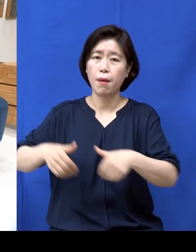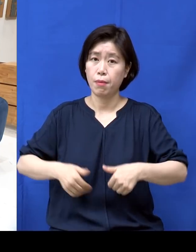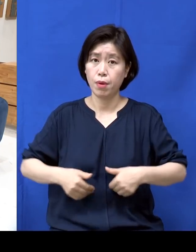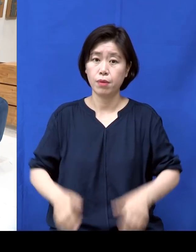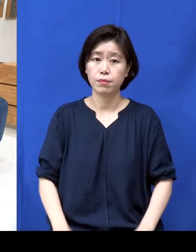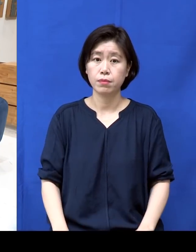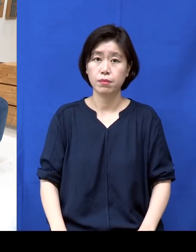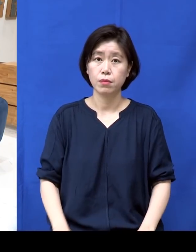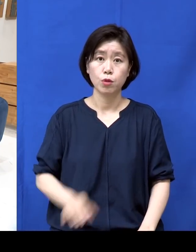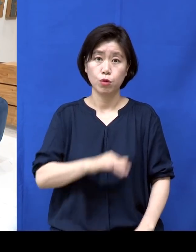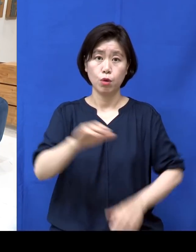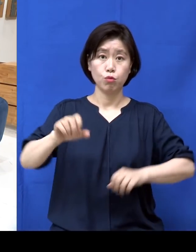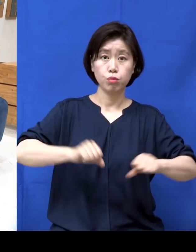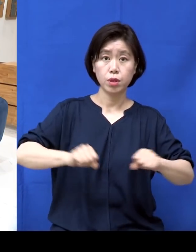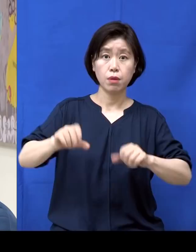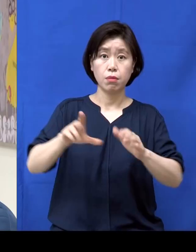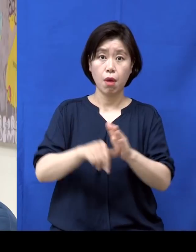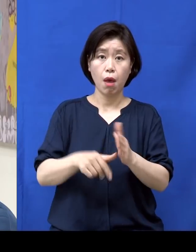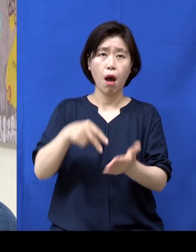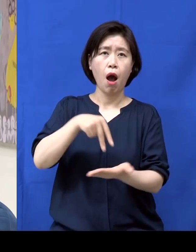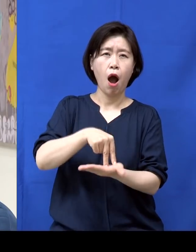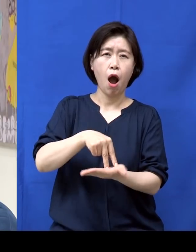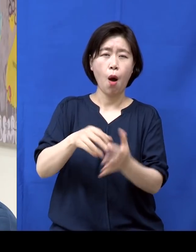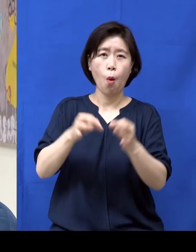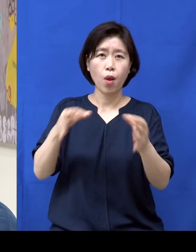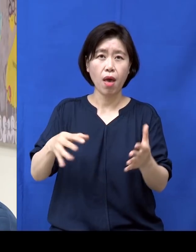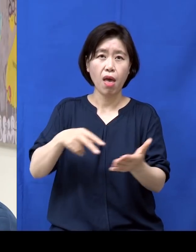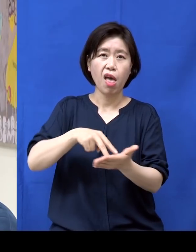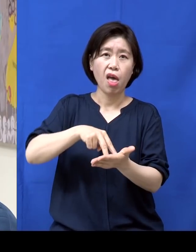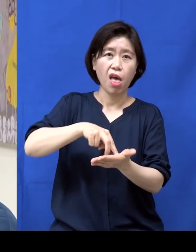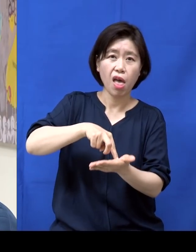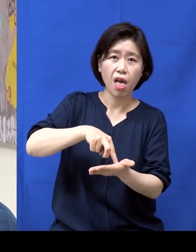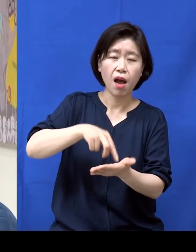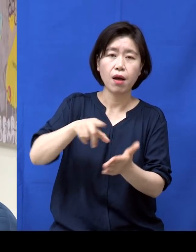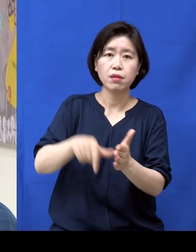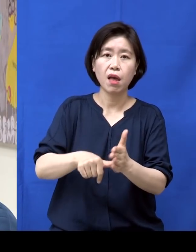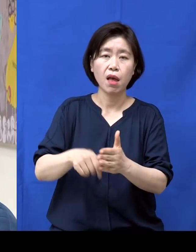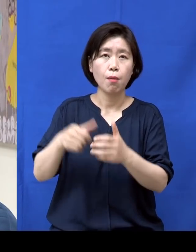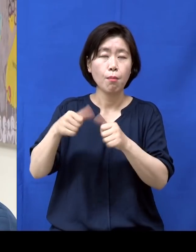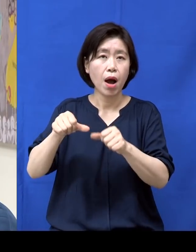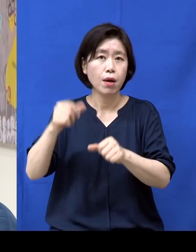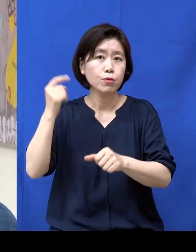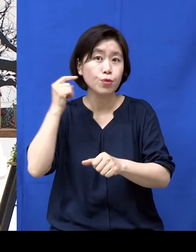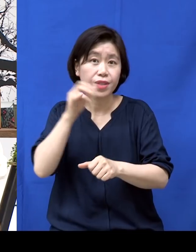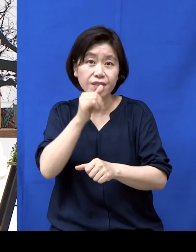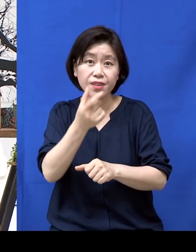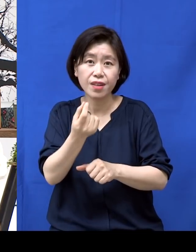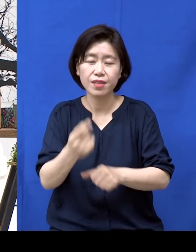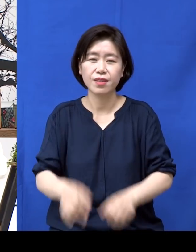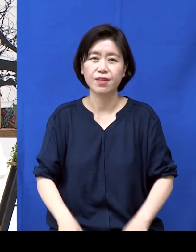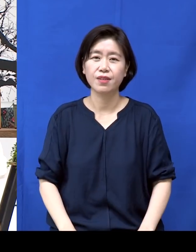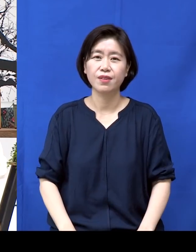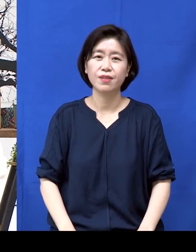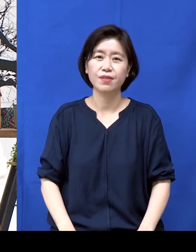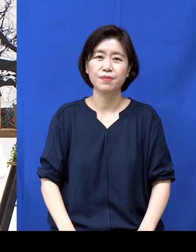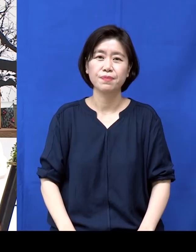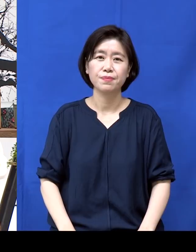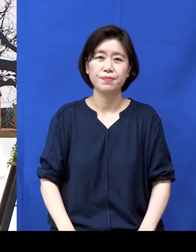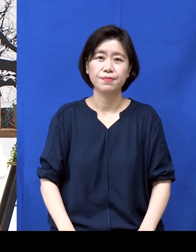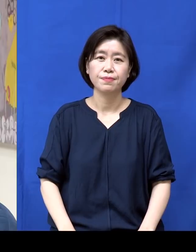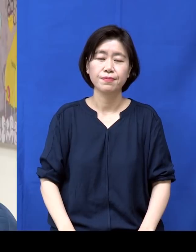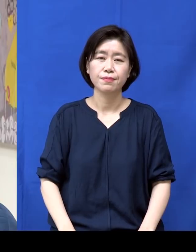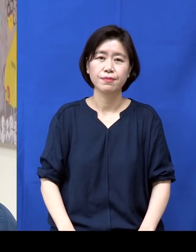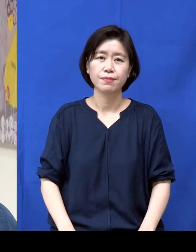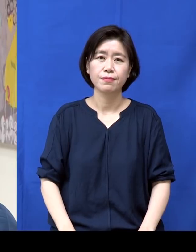나죠. 관절에서 나죠. 뚝뚝 소리가 나는 경우가 네네. 있잖아요. 마찬가지로 고인들의 몸을 이렇게 풀어드릴 때 그런 소리들이 나거든요. 네.